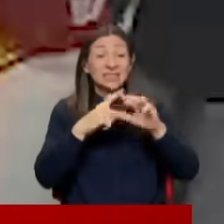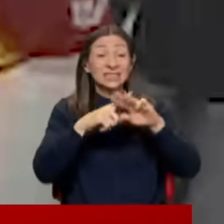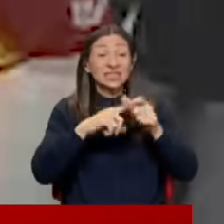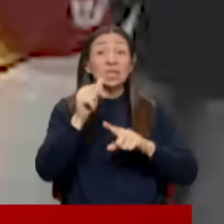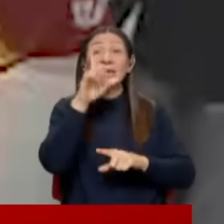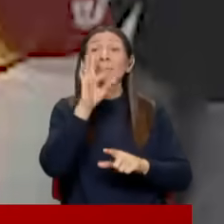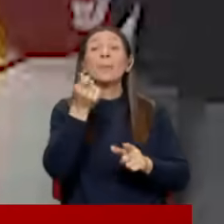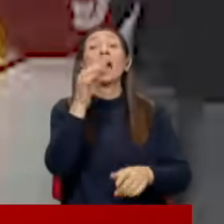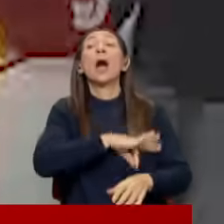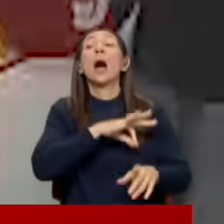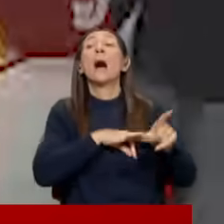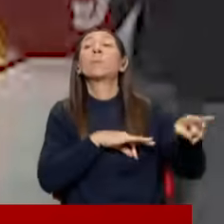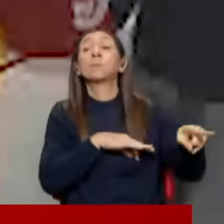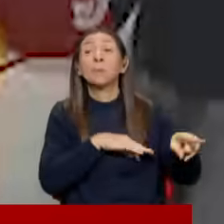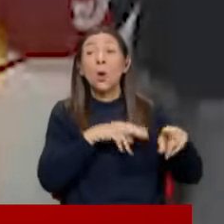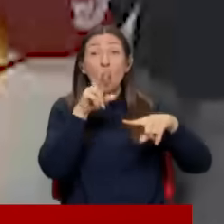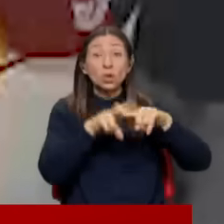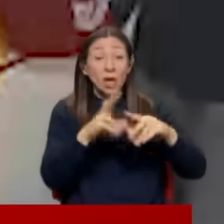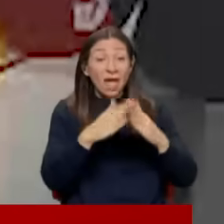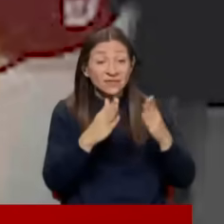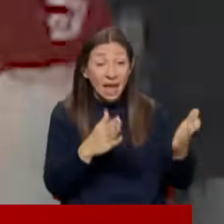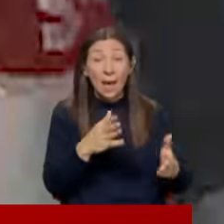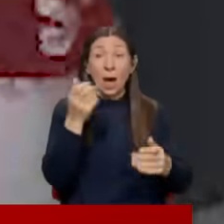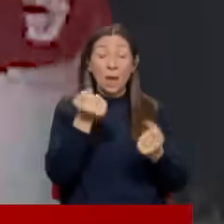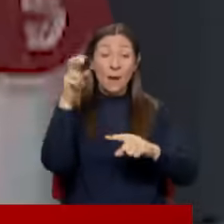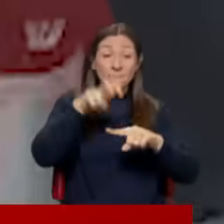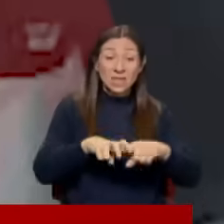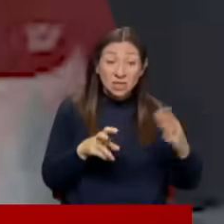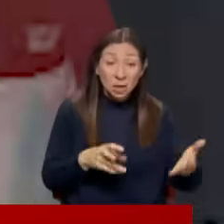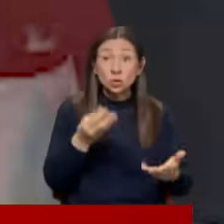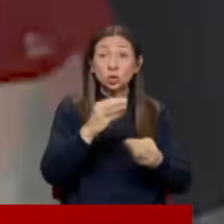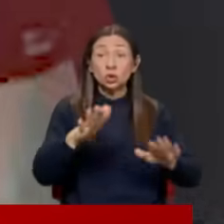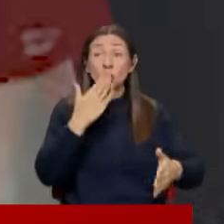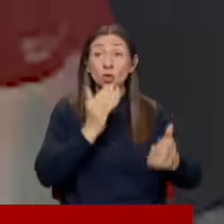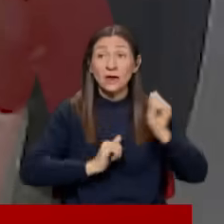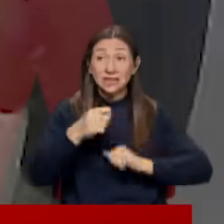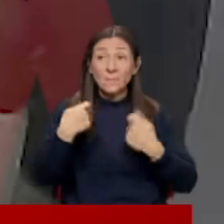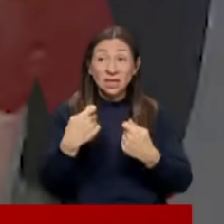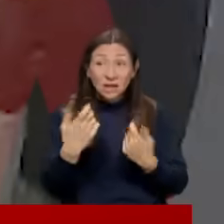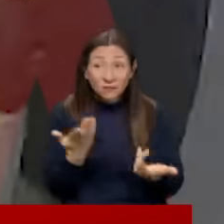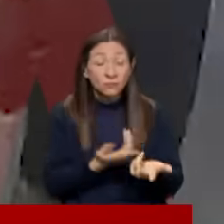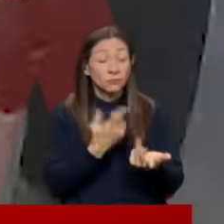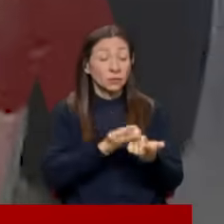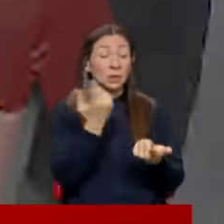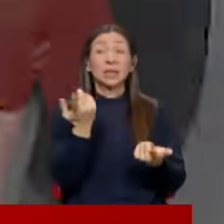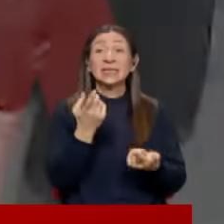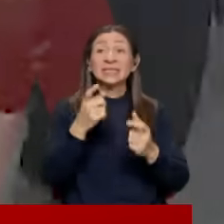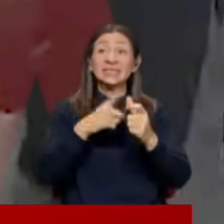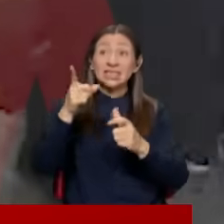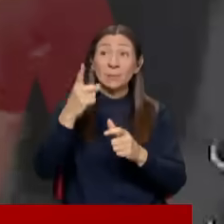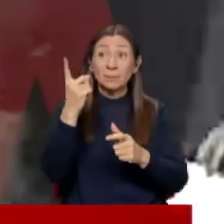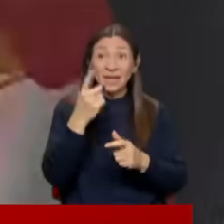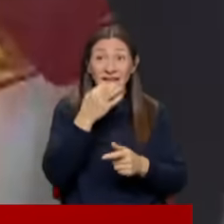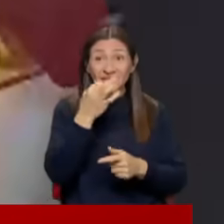mi kimseye para kazandırmadı? Oturdukları evde, bindikleri arabalarda, çocuklarının üniversite tahsillerinde Seçil'in